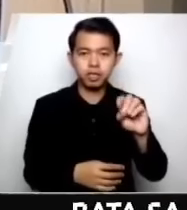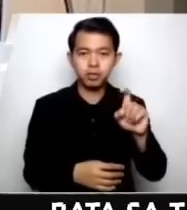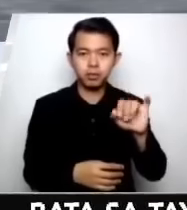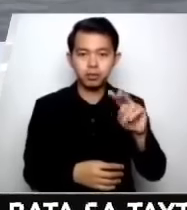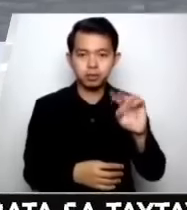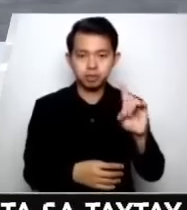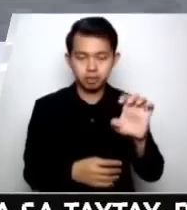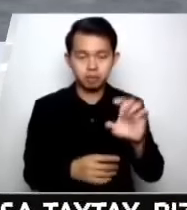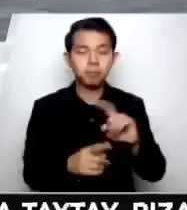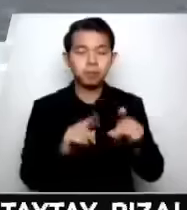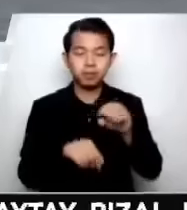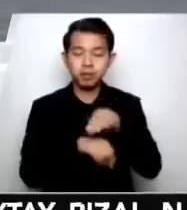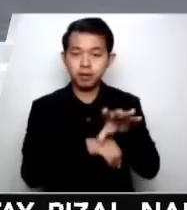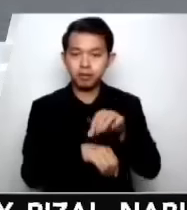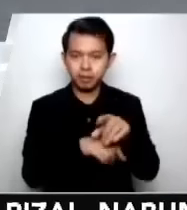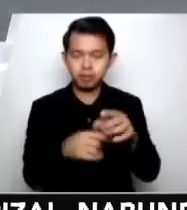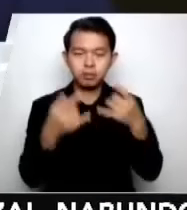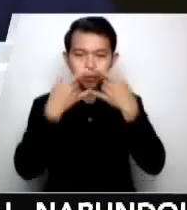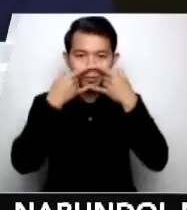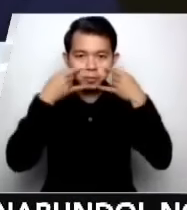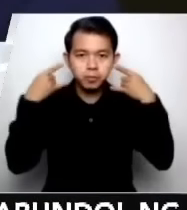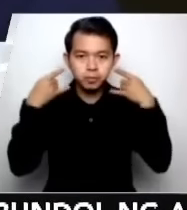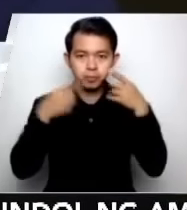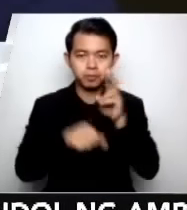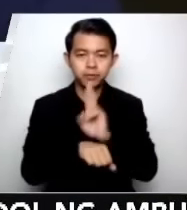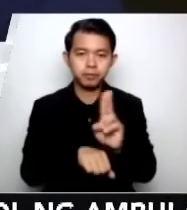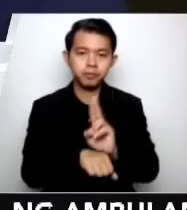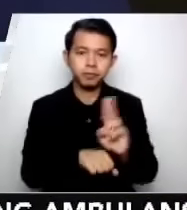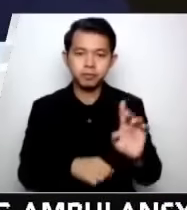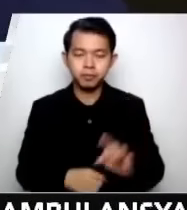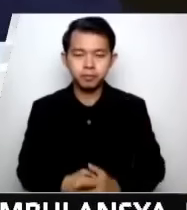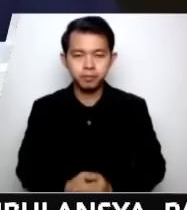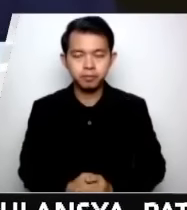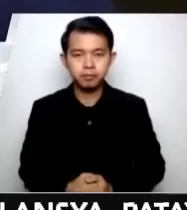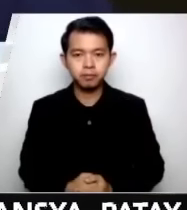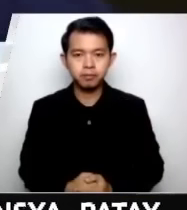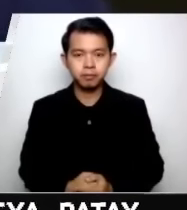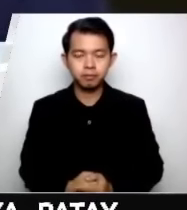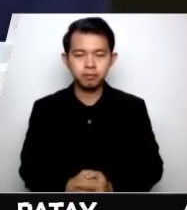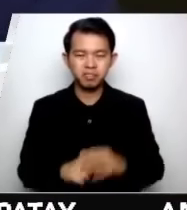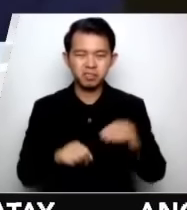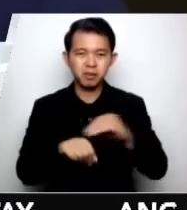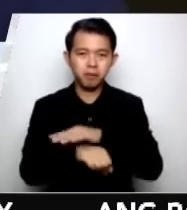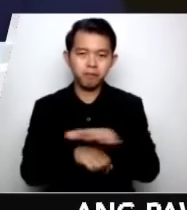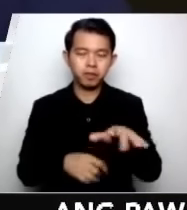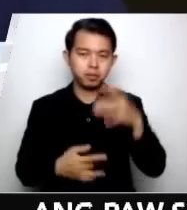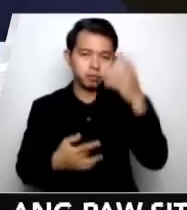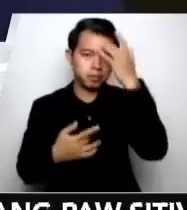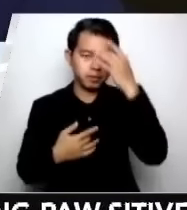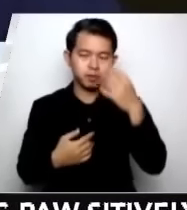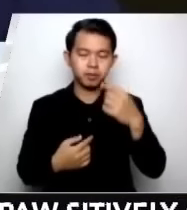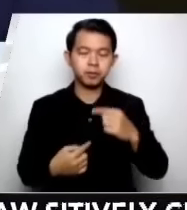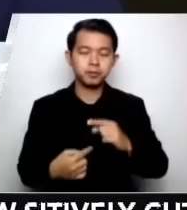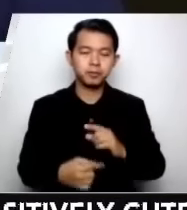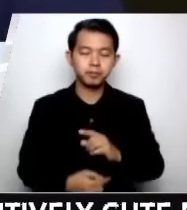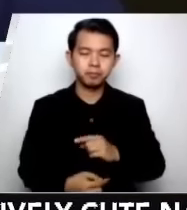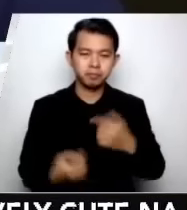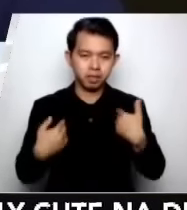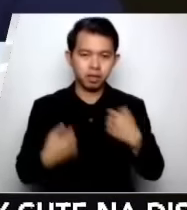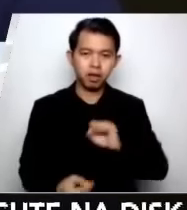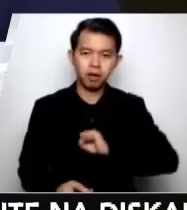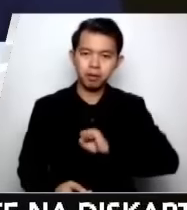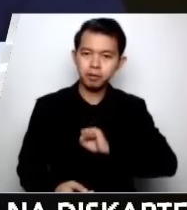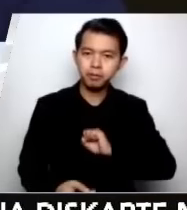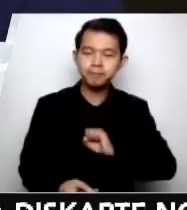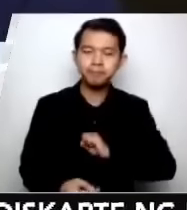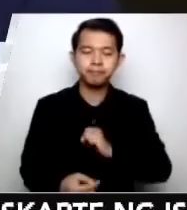mask. Usually po, ang tinatamaan dyan yung may mga respiratory problem. May mga hika, then